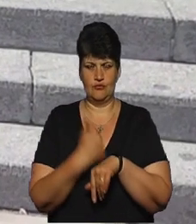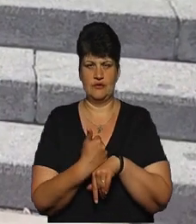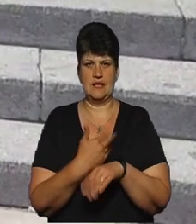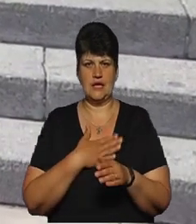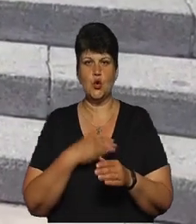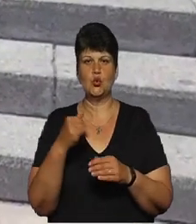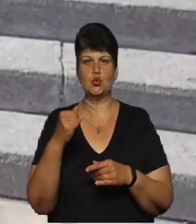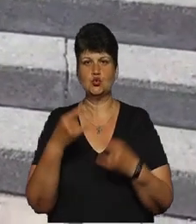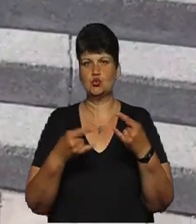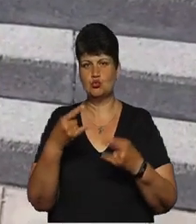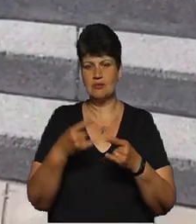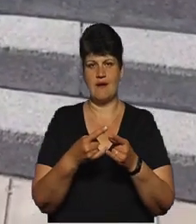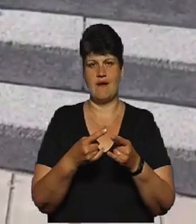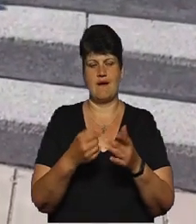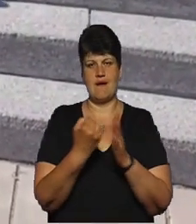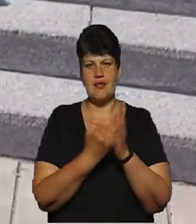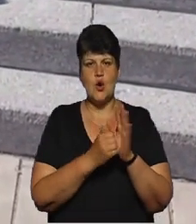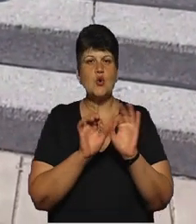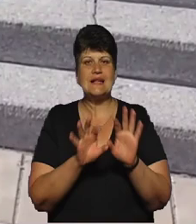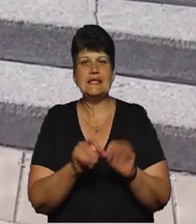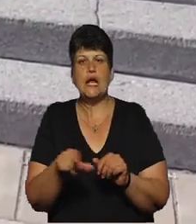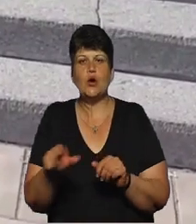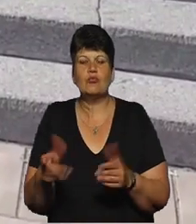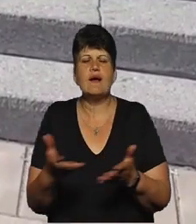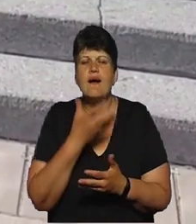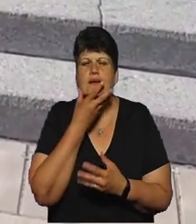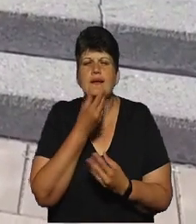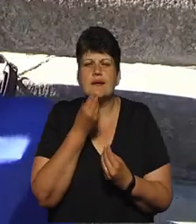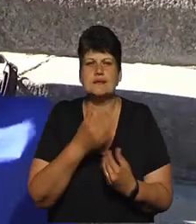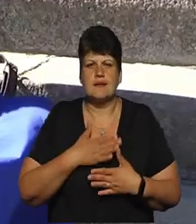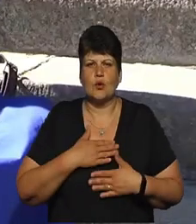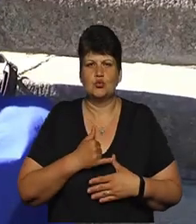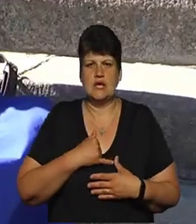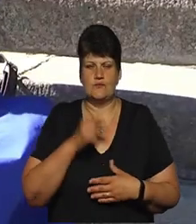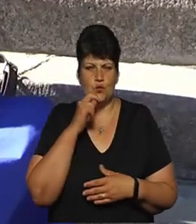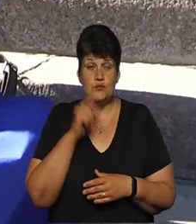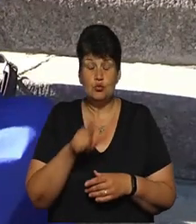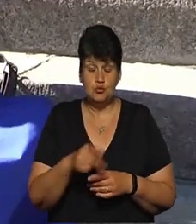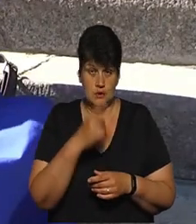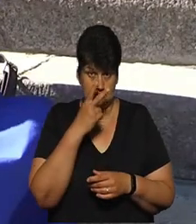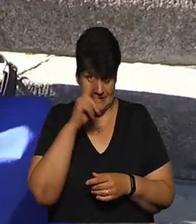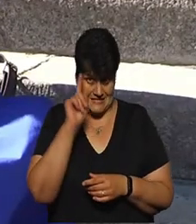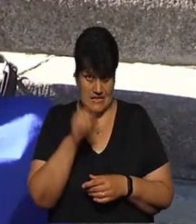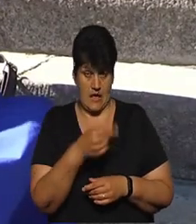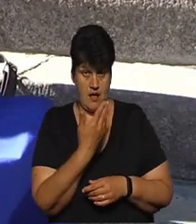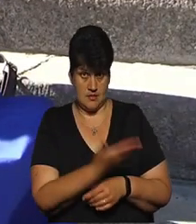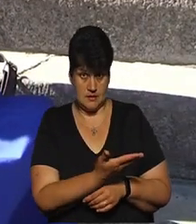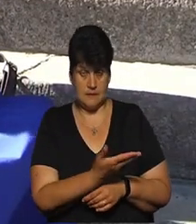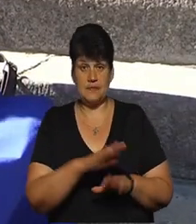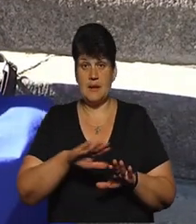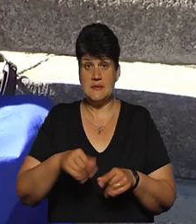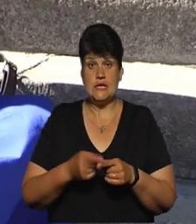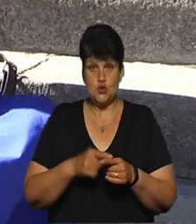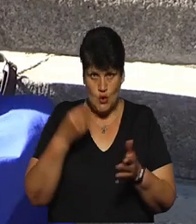якраз розказати людям, яка ж краса є у нас в Україні, для того, щоб люди, по-перше, знали, після цього